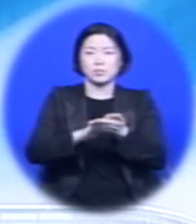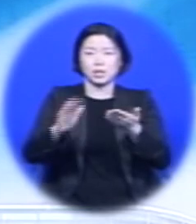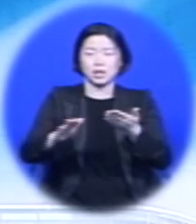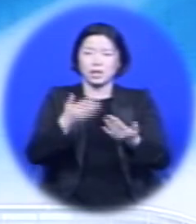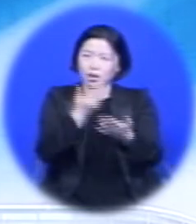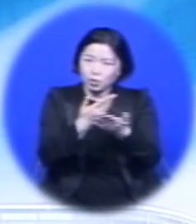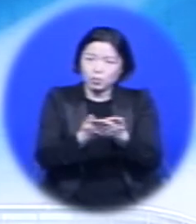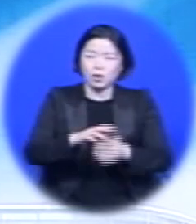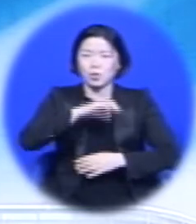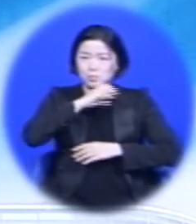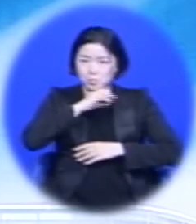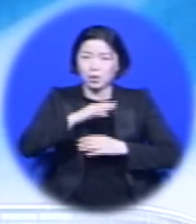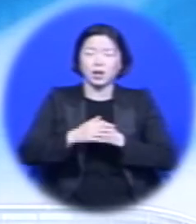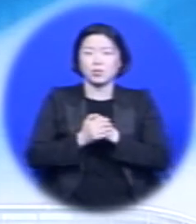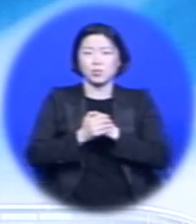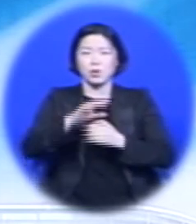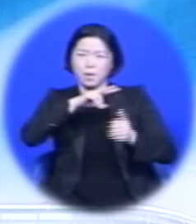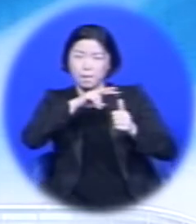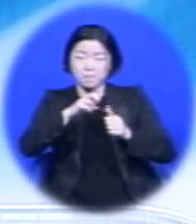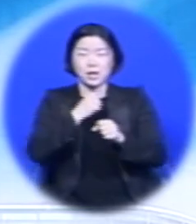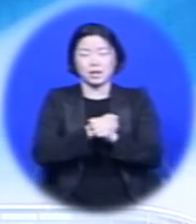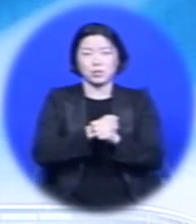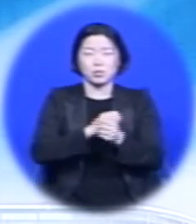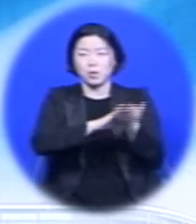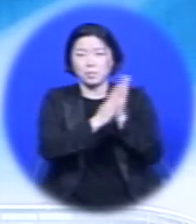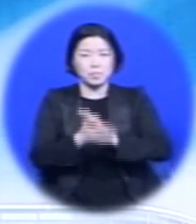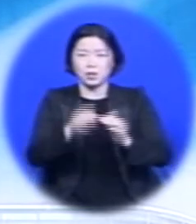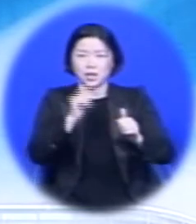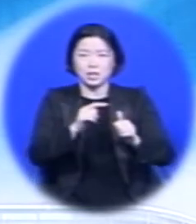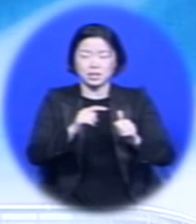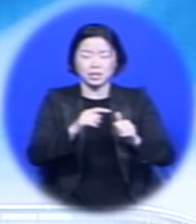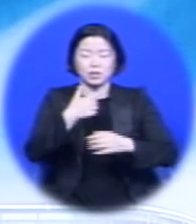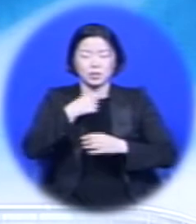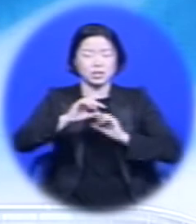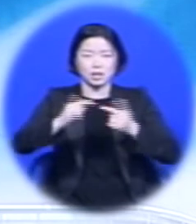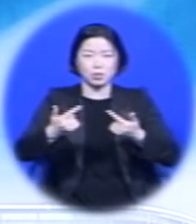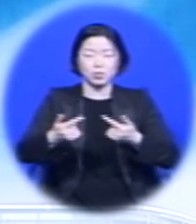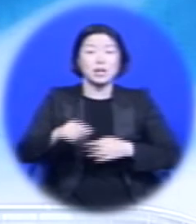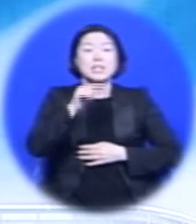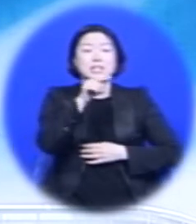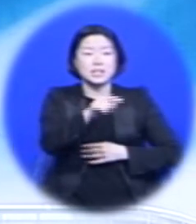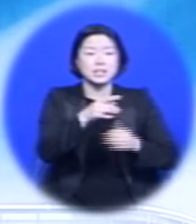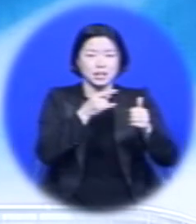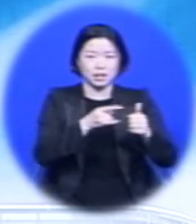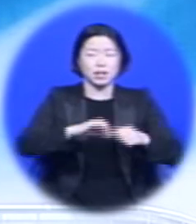요구하고 불평하고 원망하고 변화시키려고 하지 않고 주님 제가 그에게